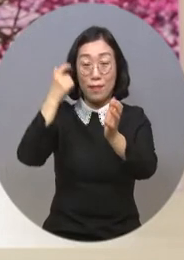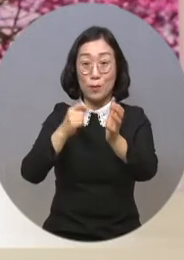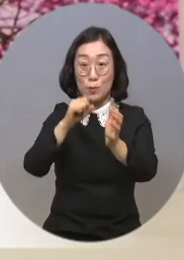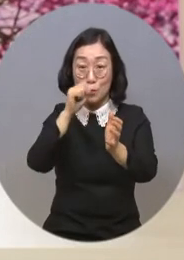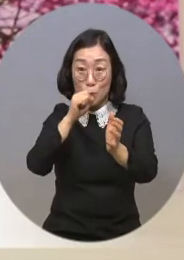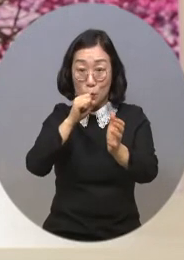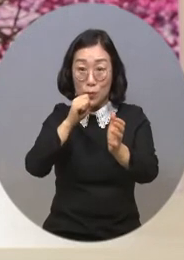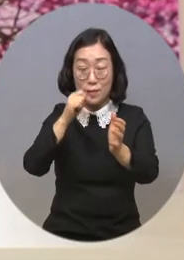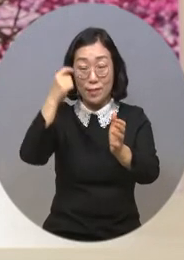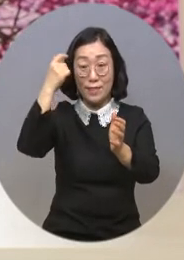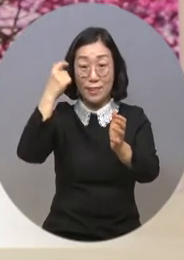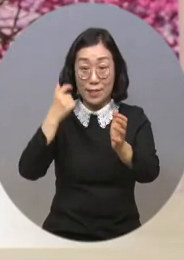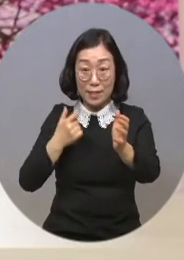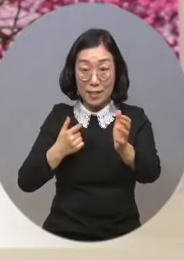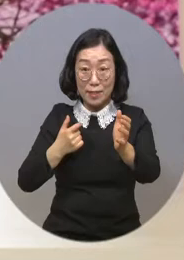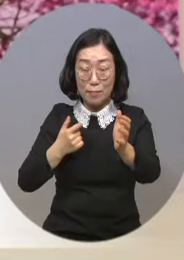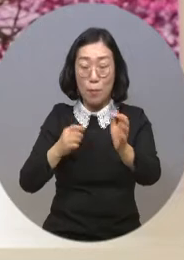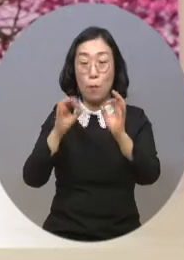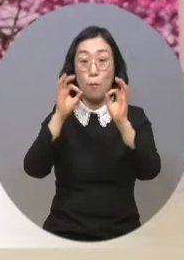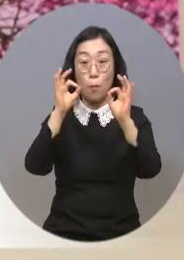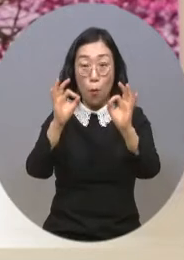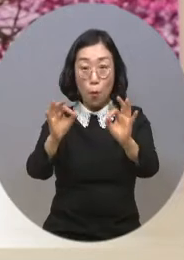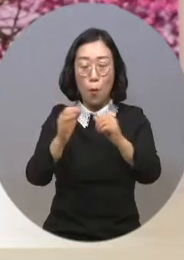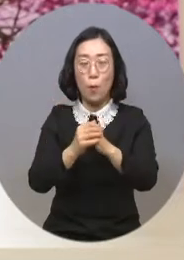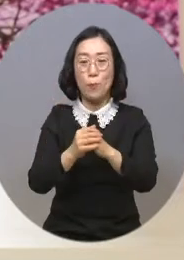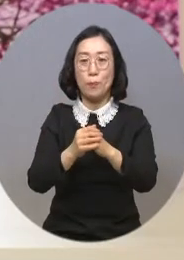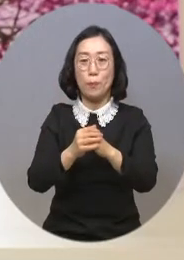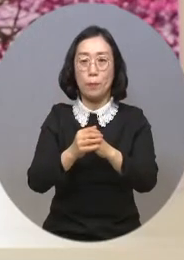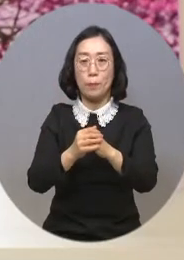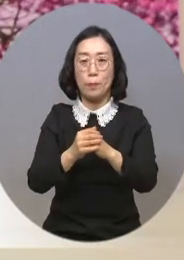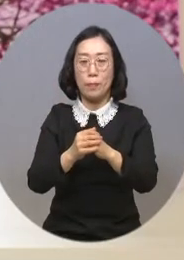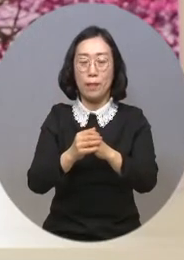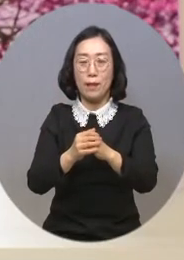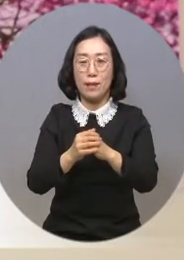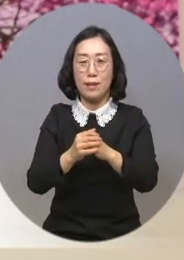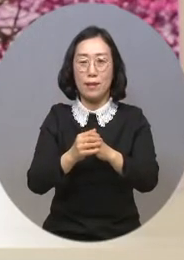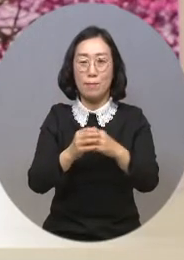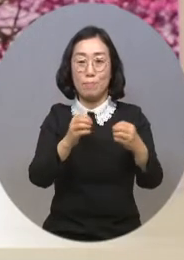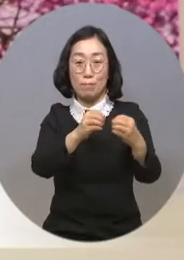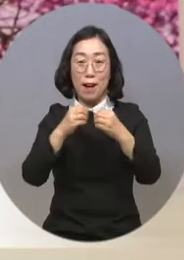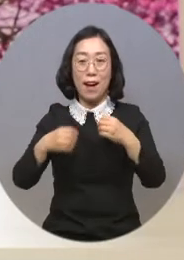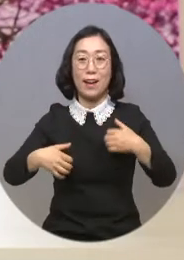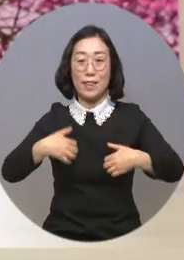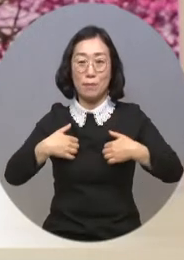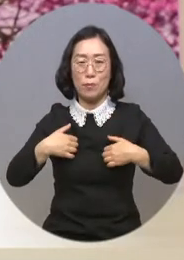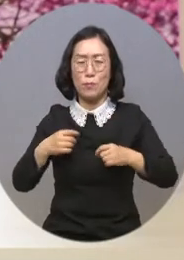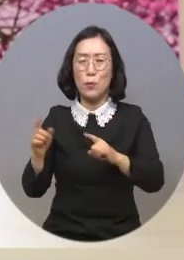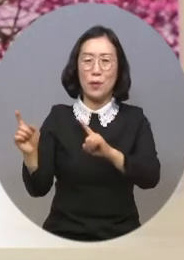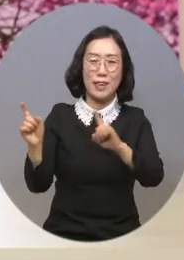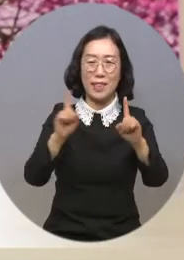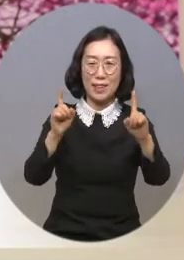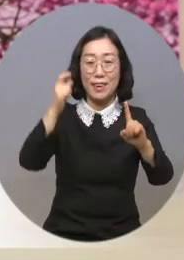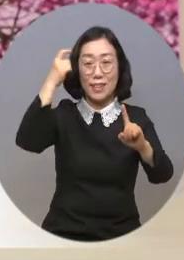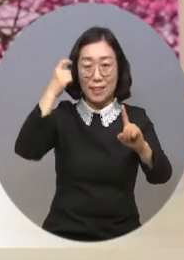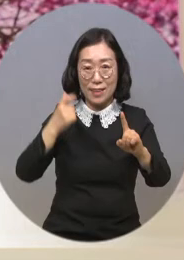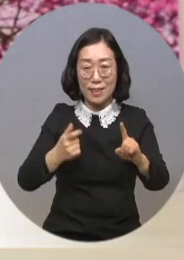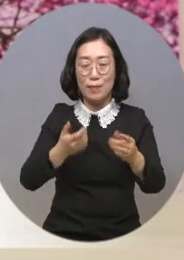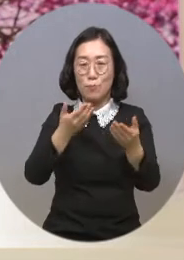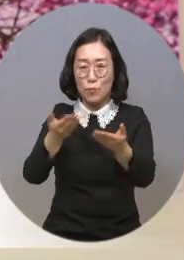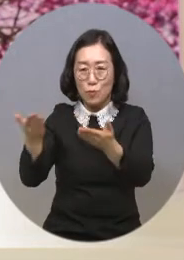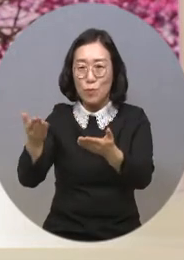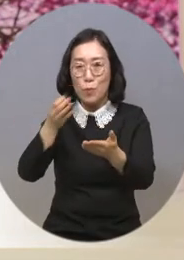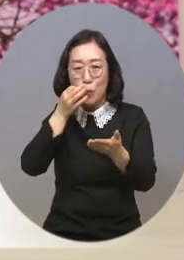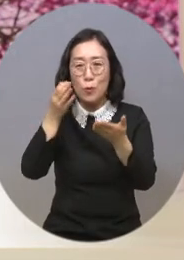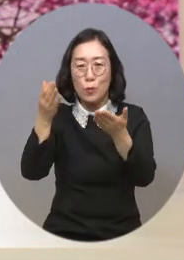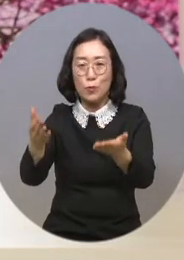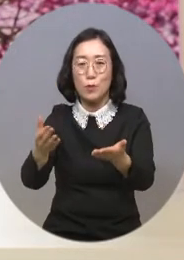좀 이 꽃을 보고 좀 아주 작은 기쁨이나 이런 힐링되는 이런 시간을 좀 가지고자 이렇게